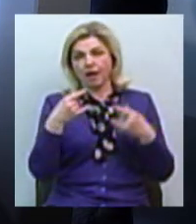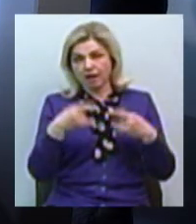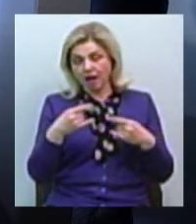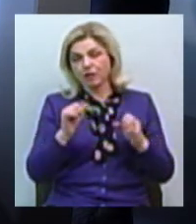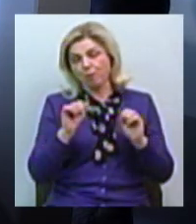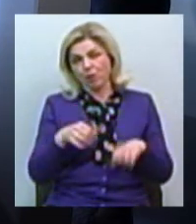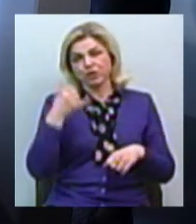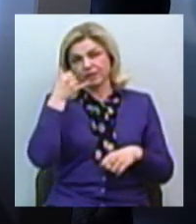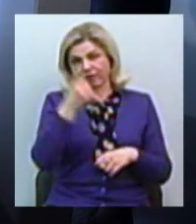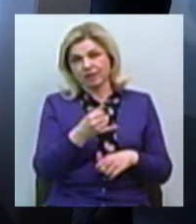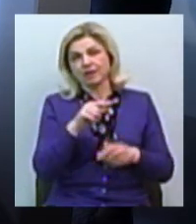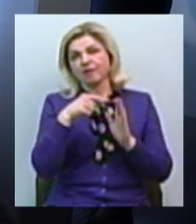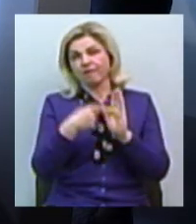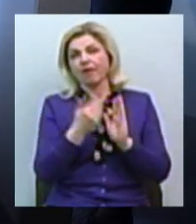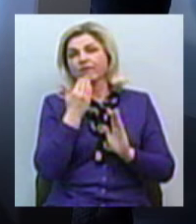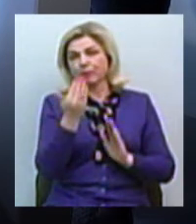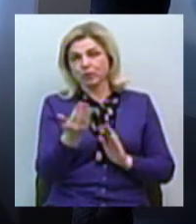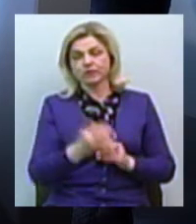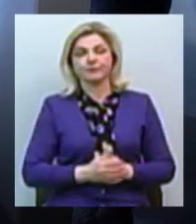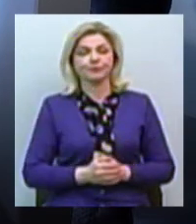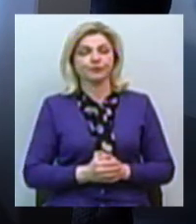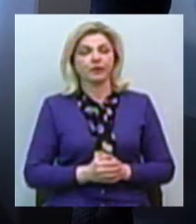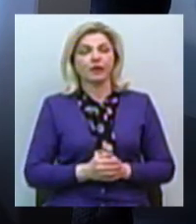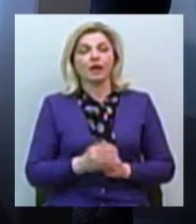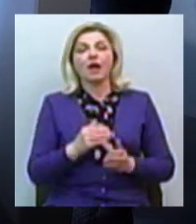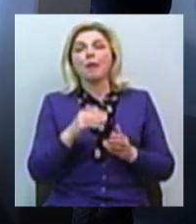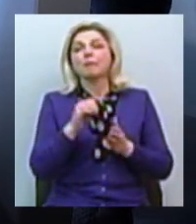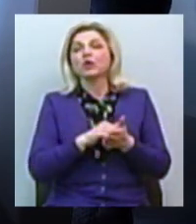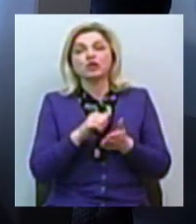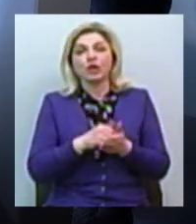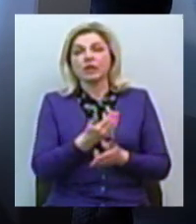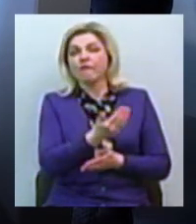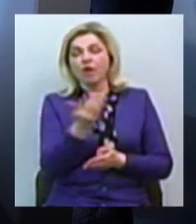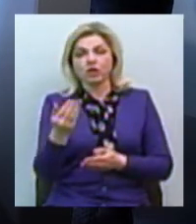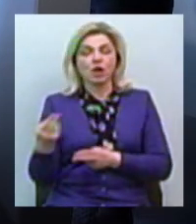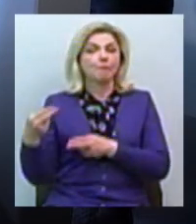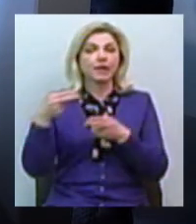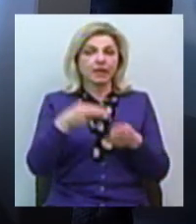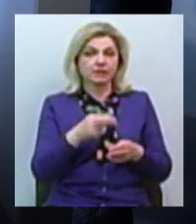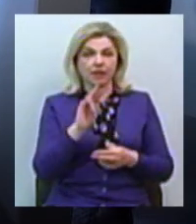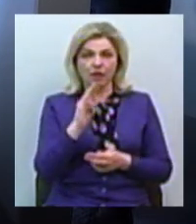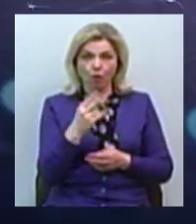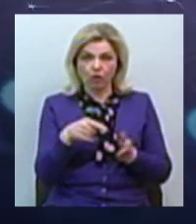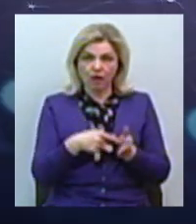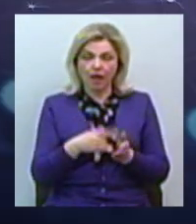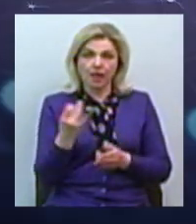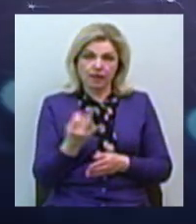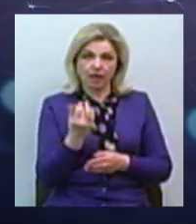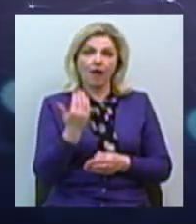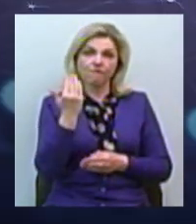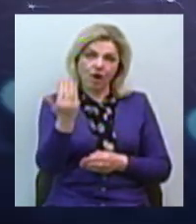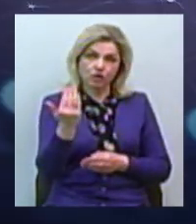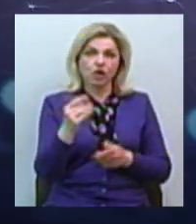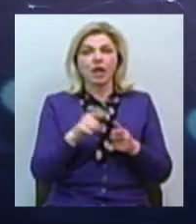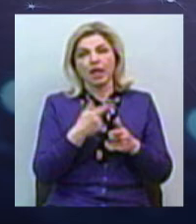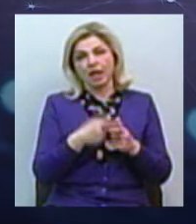перше запитання до вас, шановні гості. Причина вашого приїзду до Миколаєва – інтерес вашого проєкту до наших стартаперів, чи